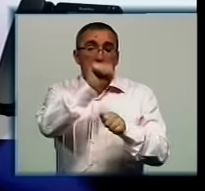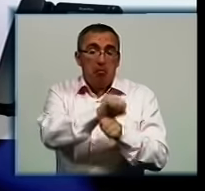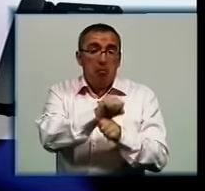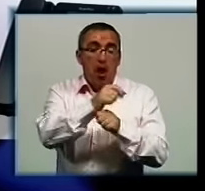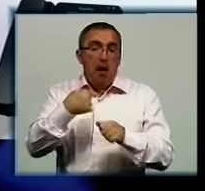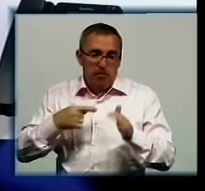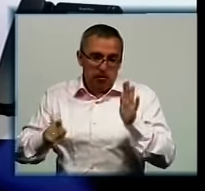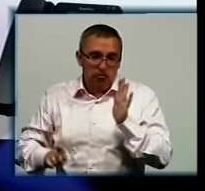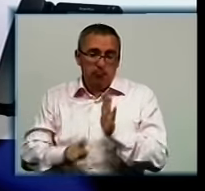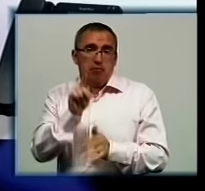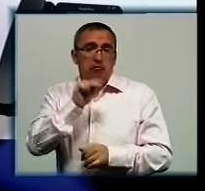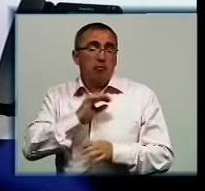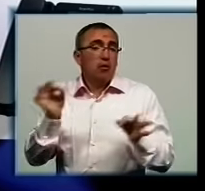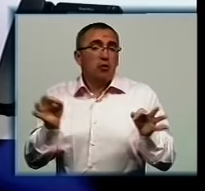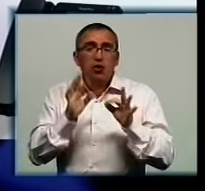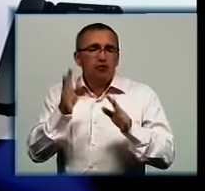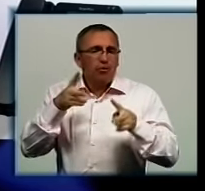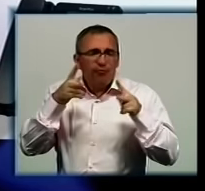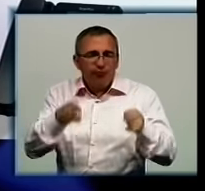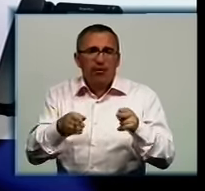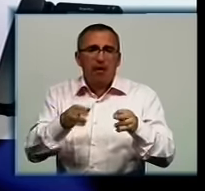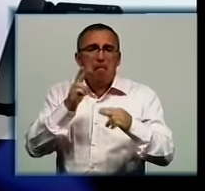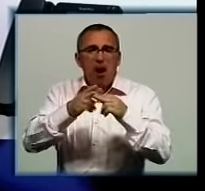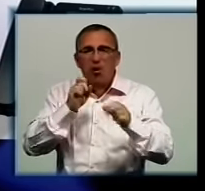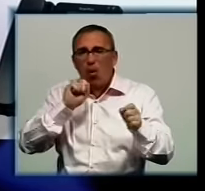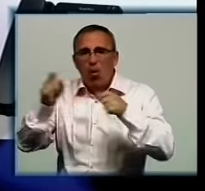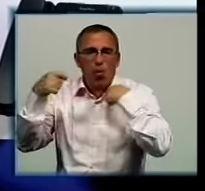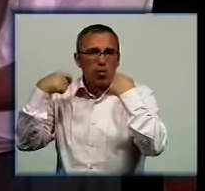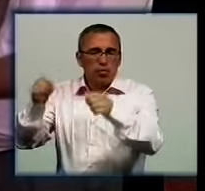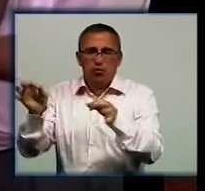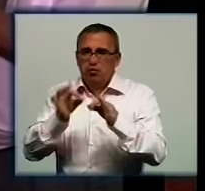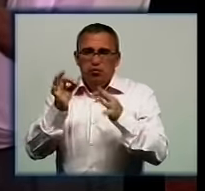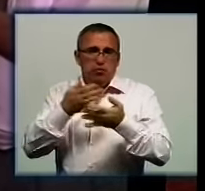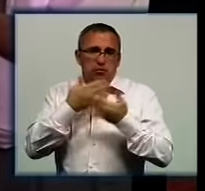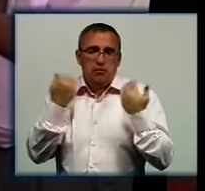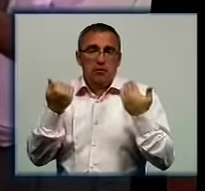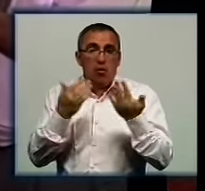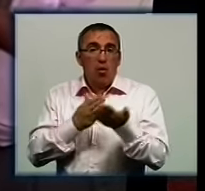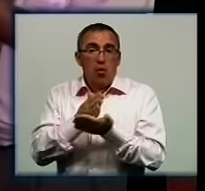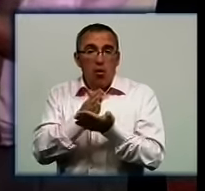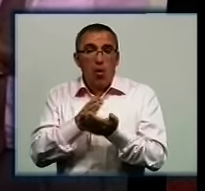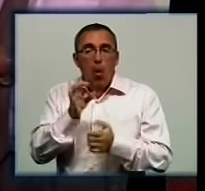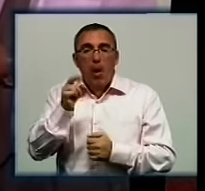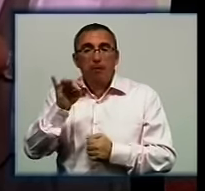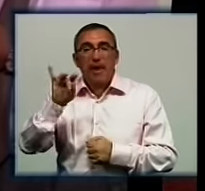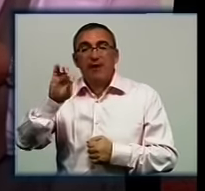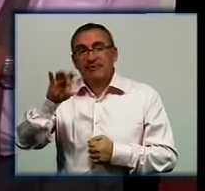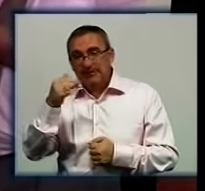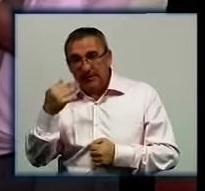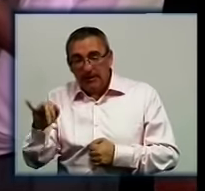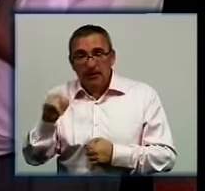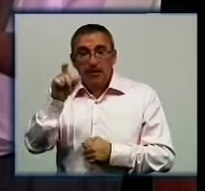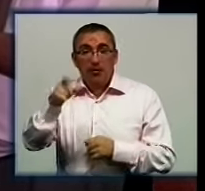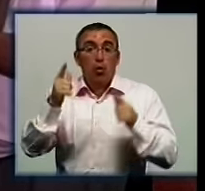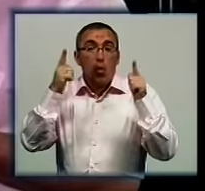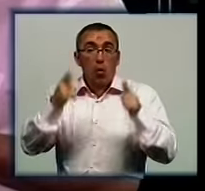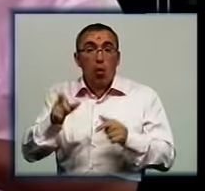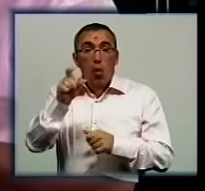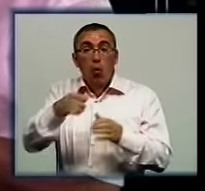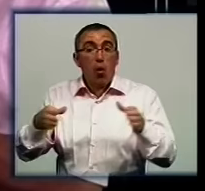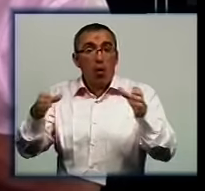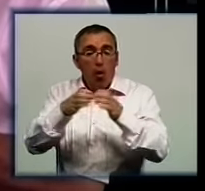запустили. Ми ще нічого не вирізали ніде на металолом, так як нам закидали. Очільник району Олег Голімбієвський говорить, без згоди громадськості млин